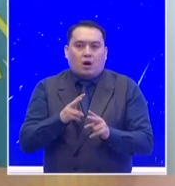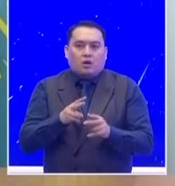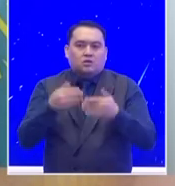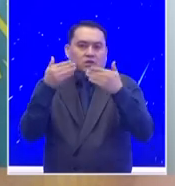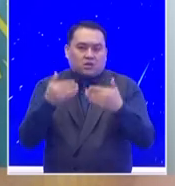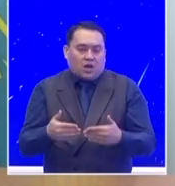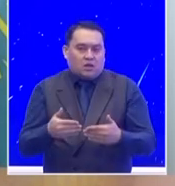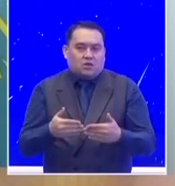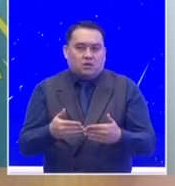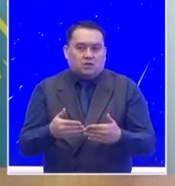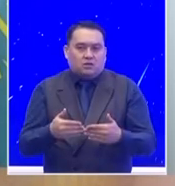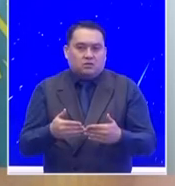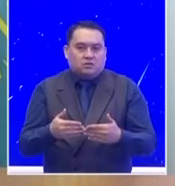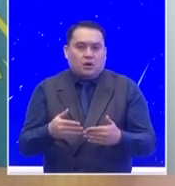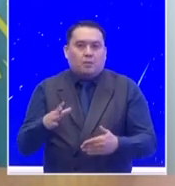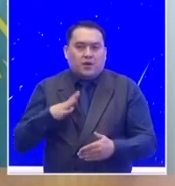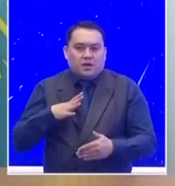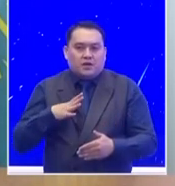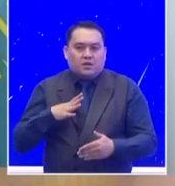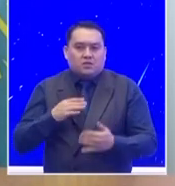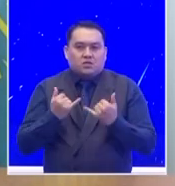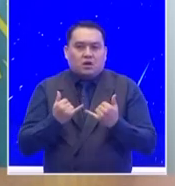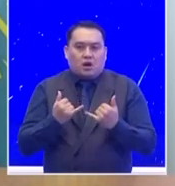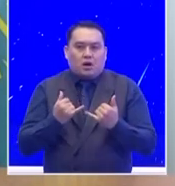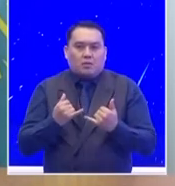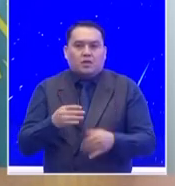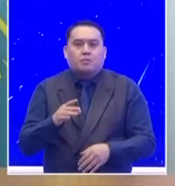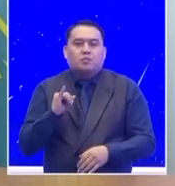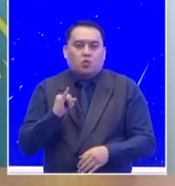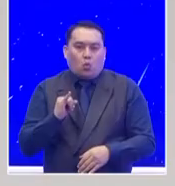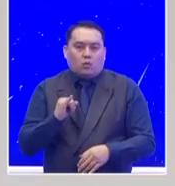стены. Были моменты сейчас, кому стало плохо.